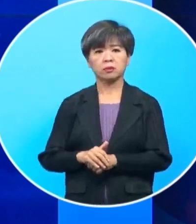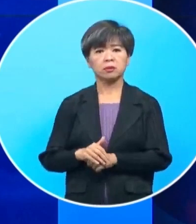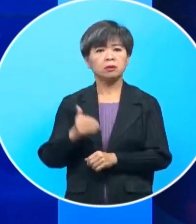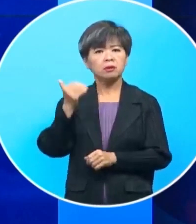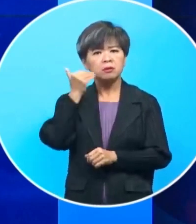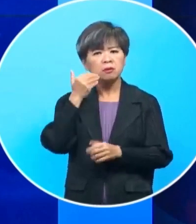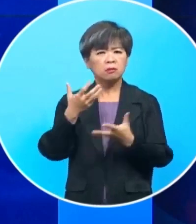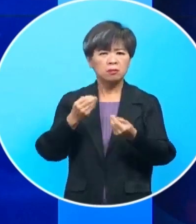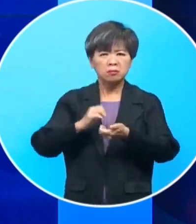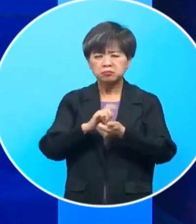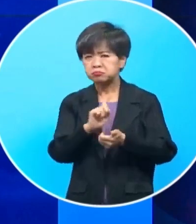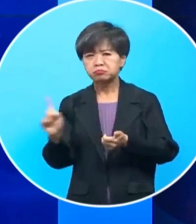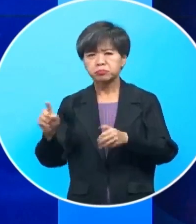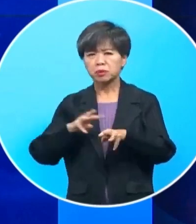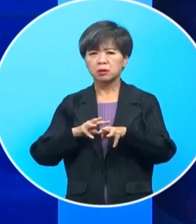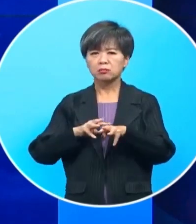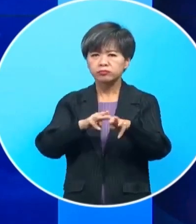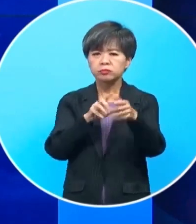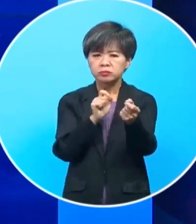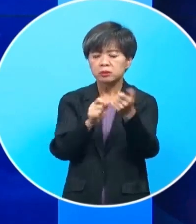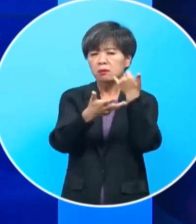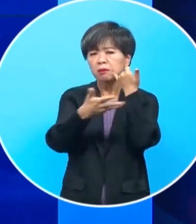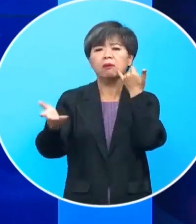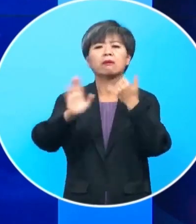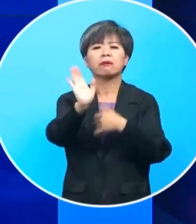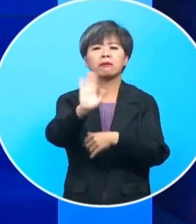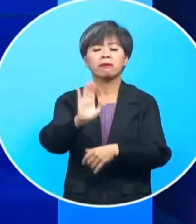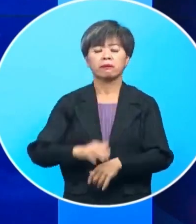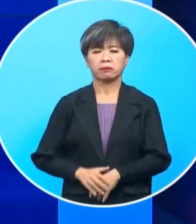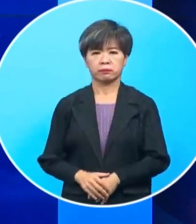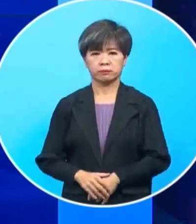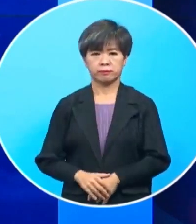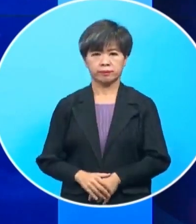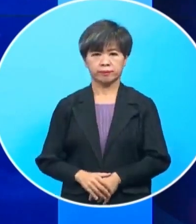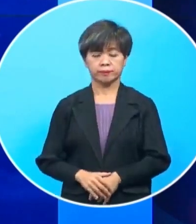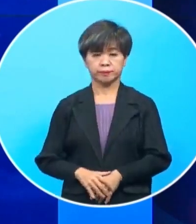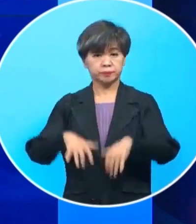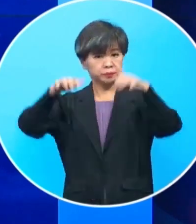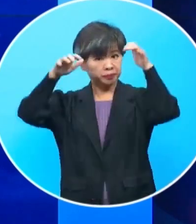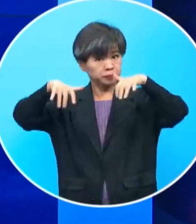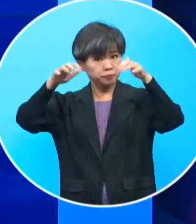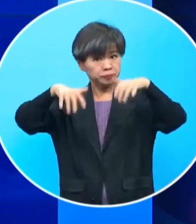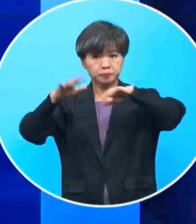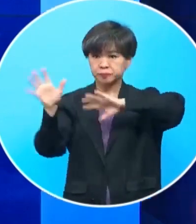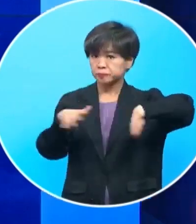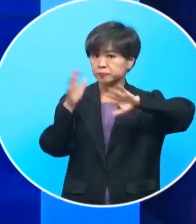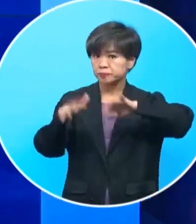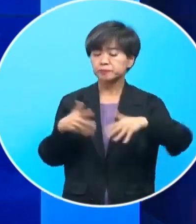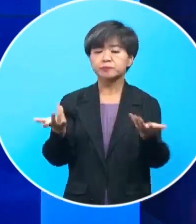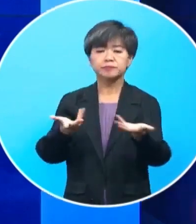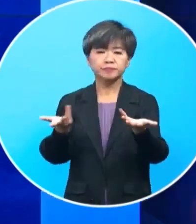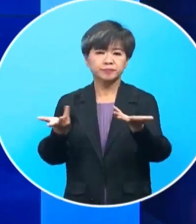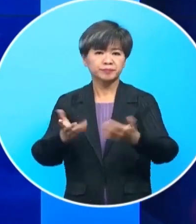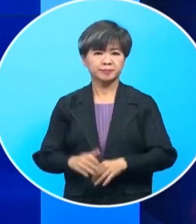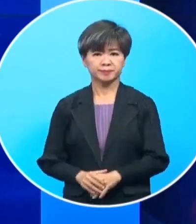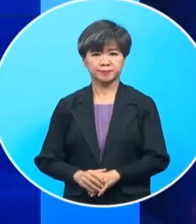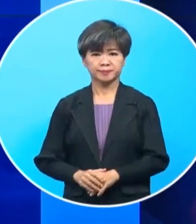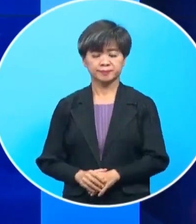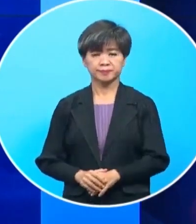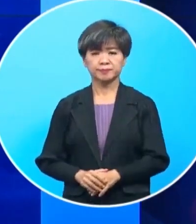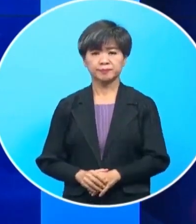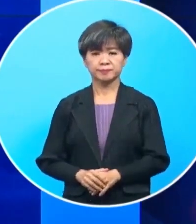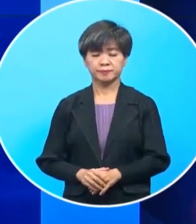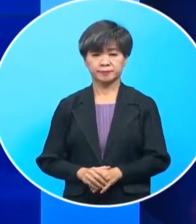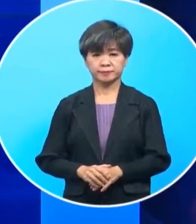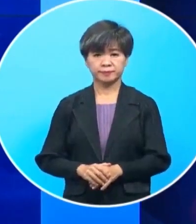要，还是尽量不要前往海边活动。好，那再来是降雨风力的部分。今天其实